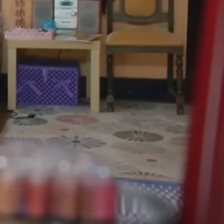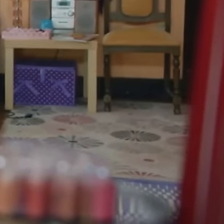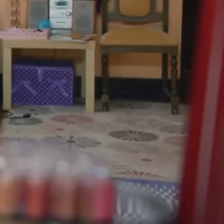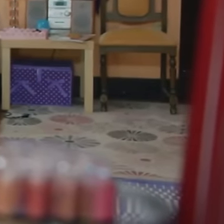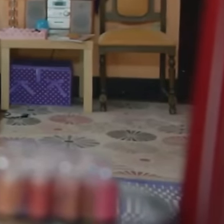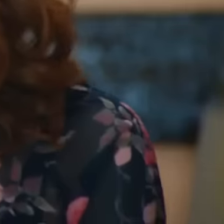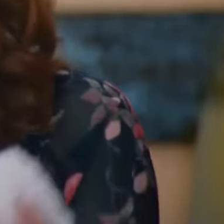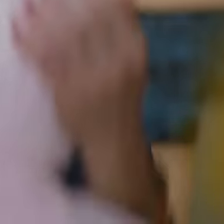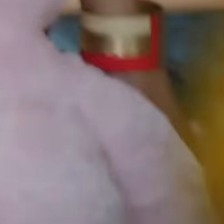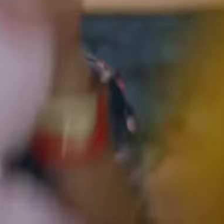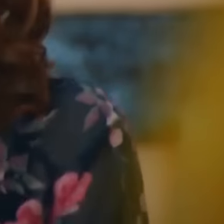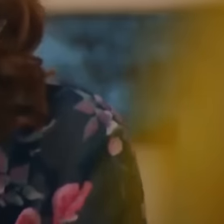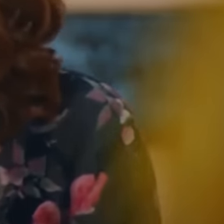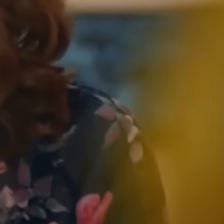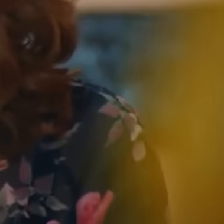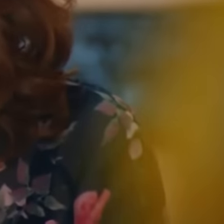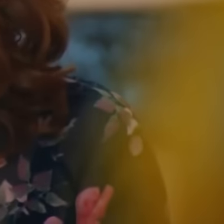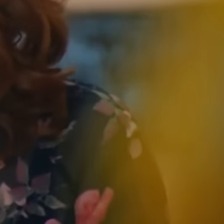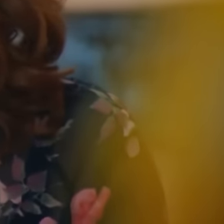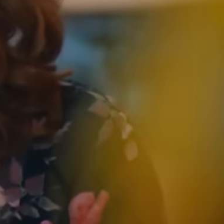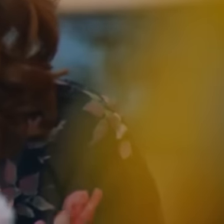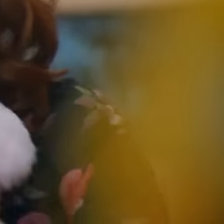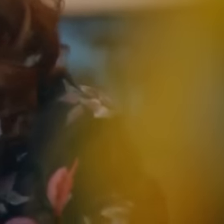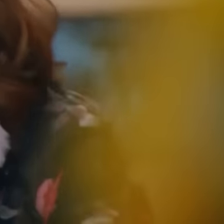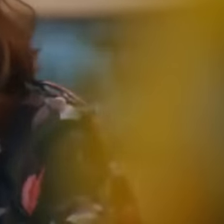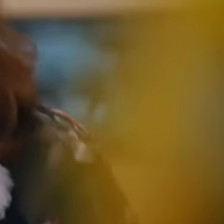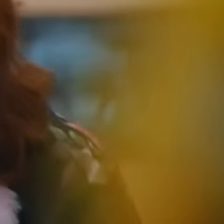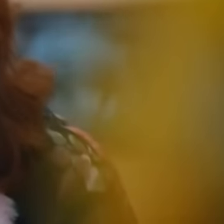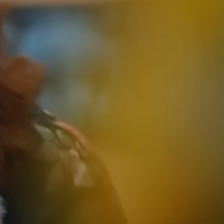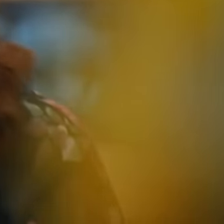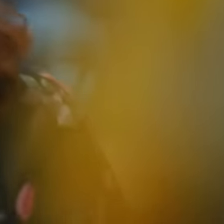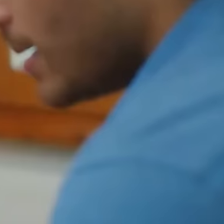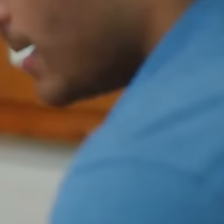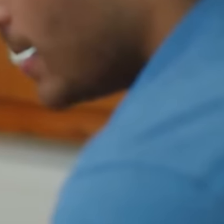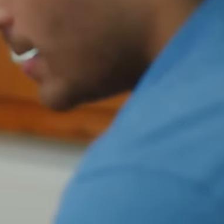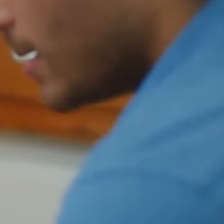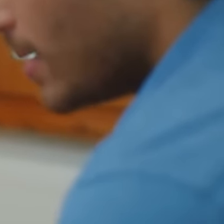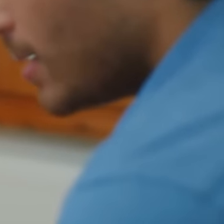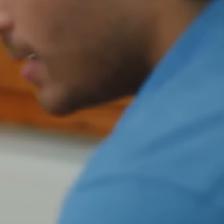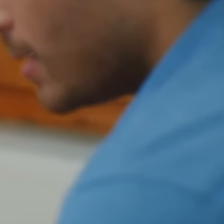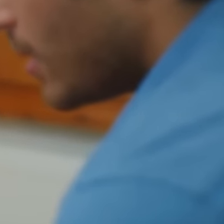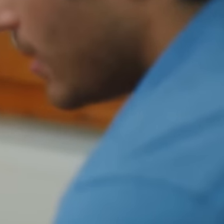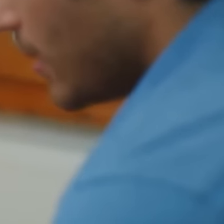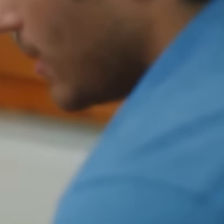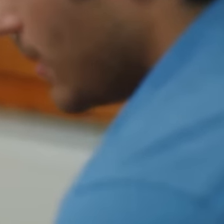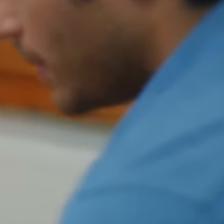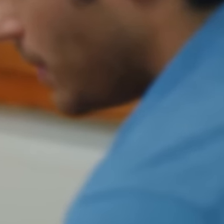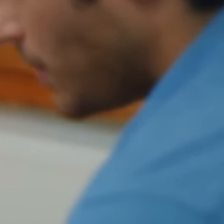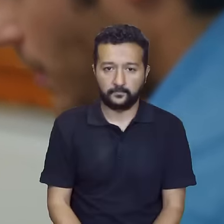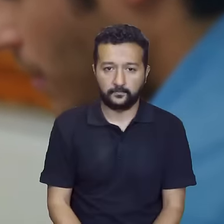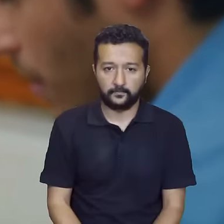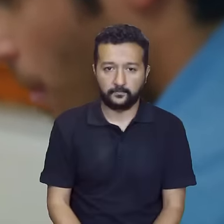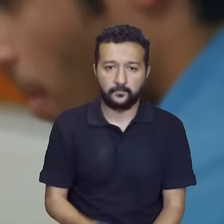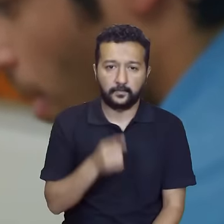Yatağının üzerindeki pembe ayıcı kucağına alıp çenesini başının üzerine koyarak sarıldı. Dükkan ıtır tavırlı